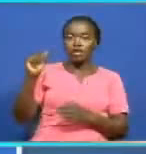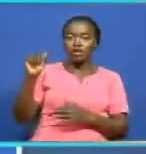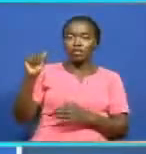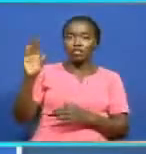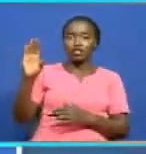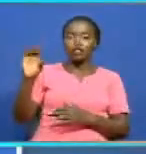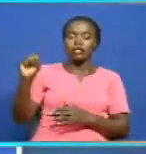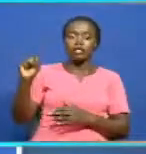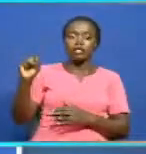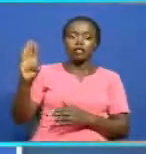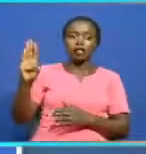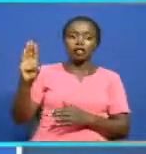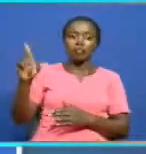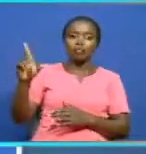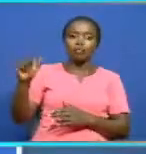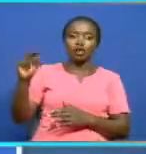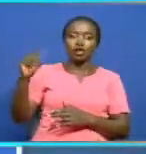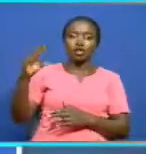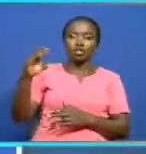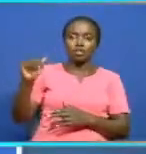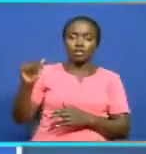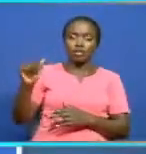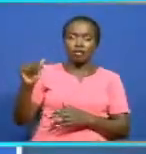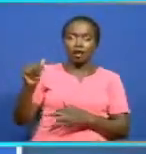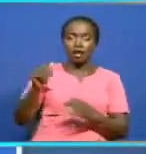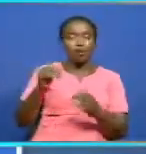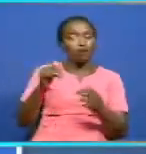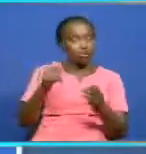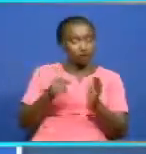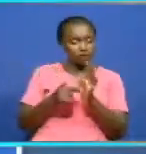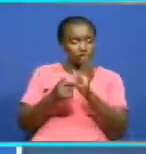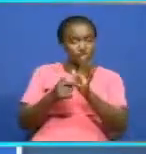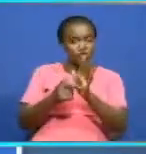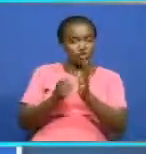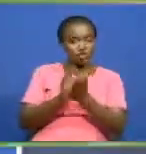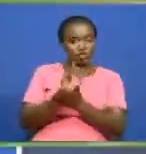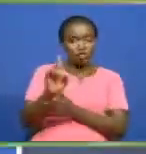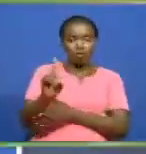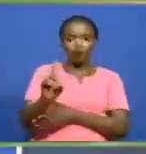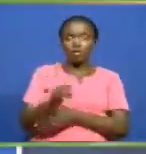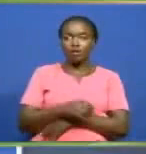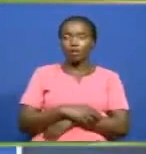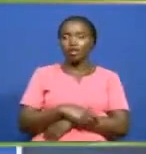Mechi hiyo itapeperushwa moja kwa moja katika runinga ya KBC Channel 1.